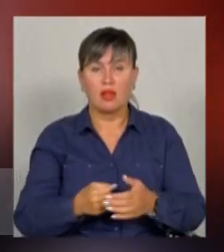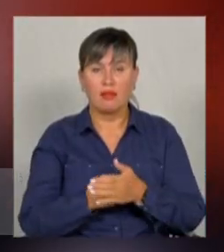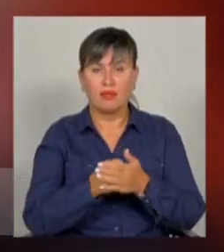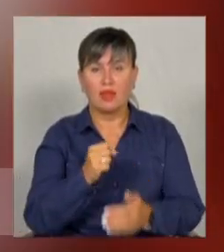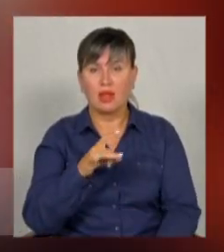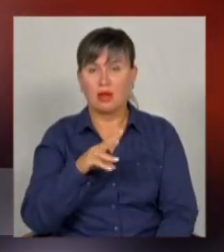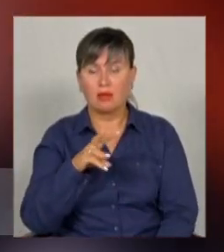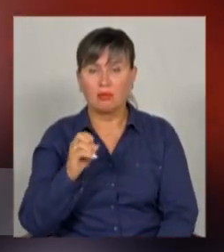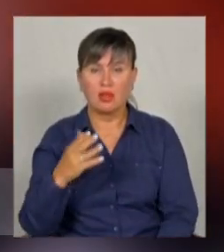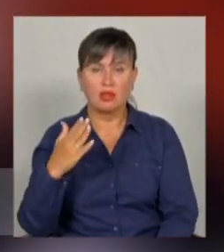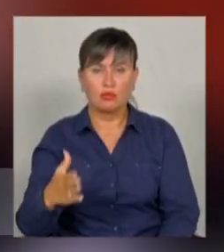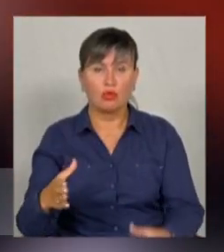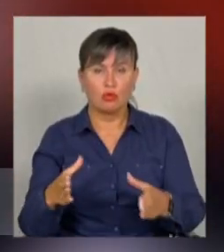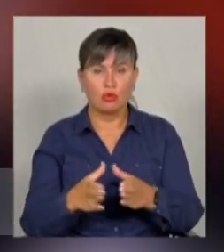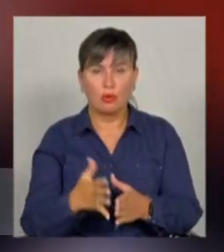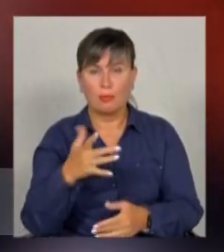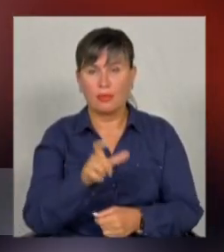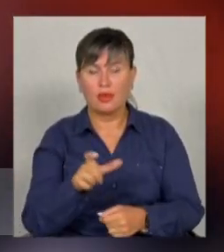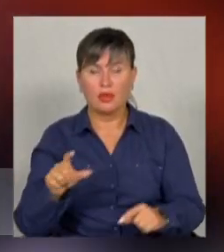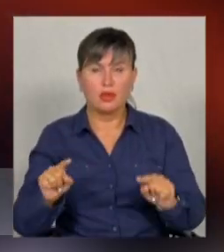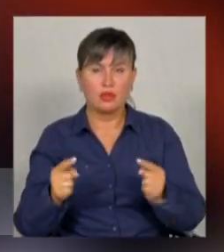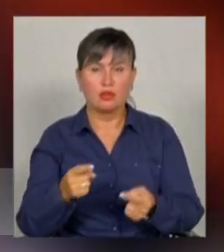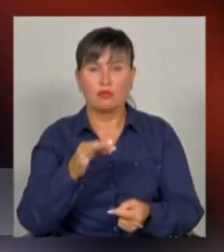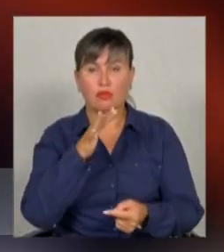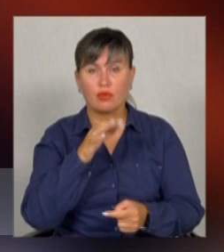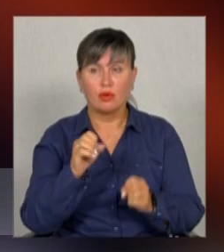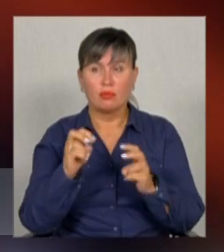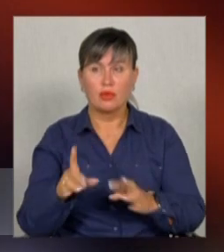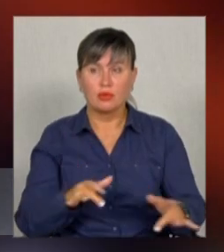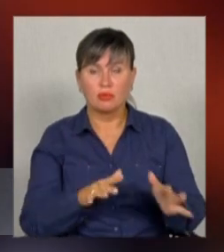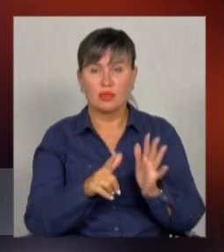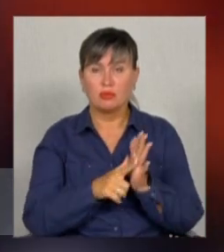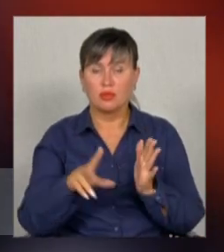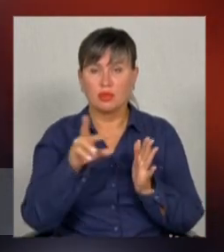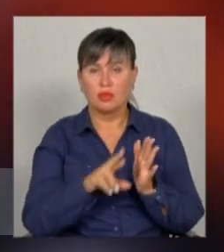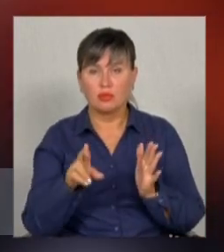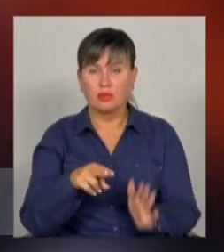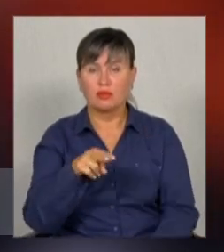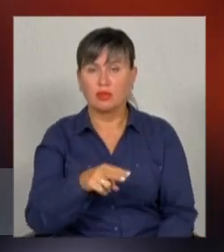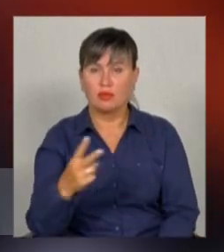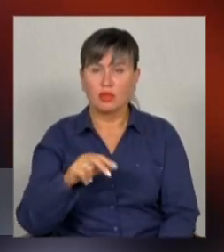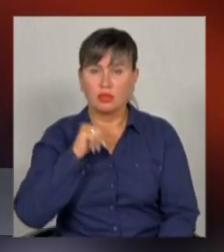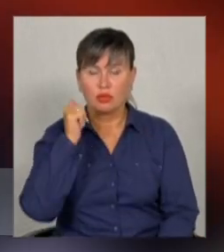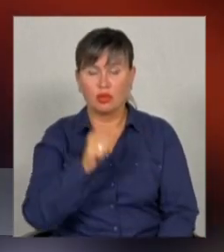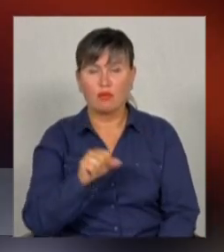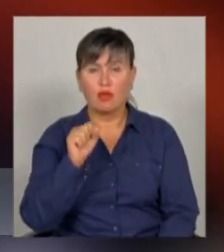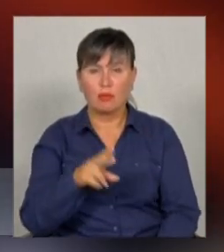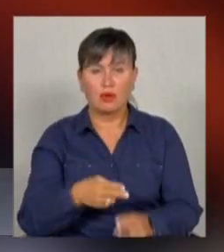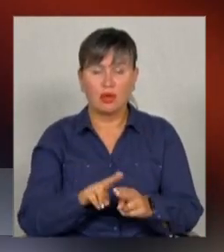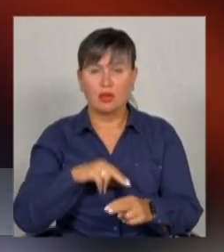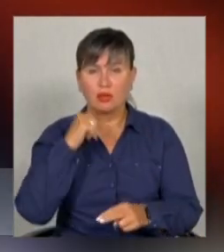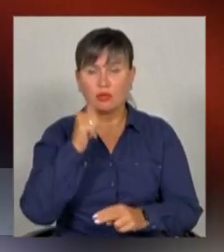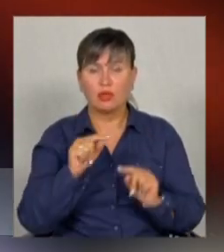Армана Джумагильдиева с его группировкой из 5 человек задержали во время спецоперации 7 января 2022. В апреле того же